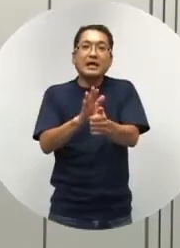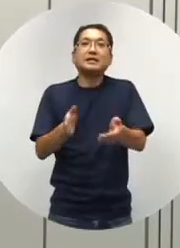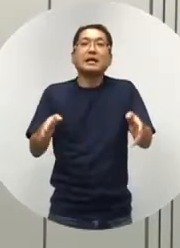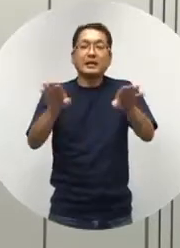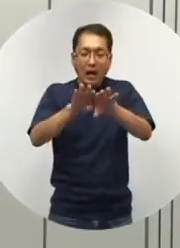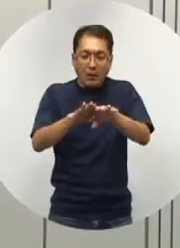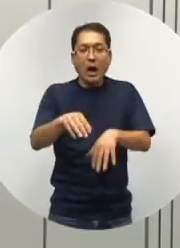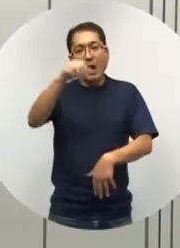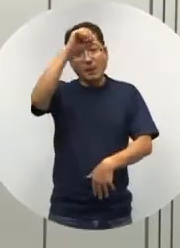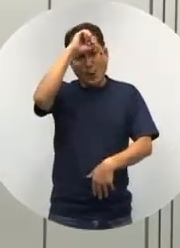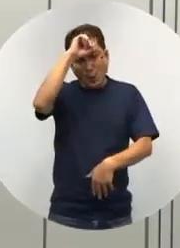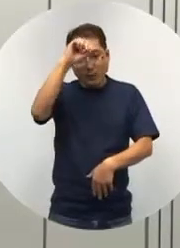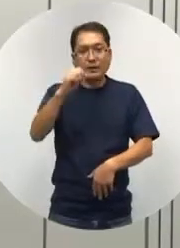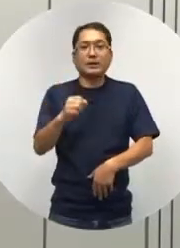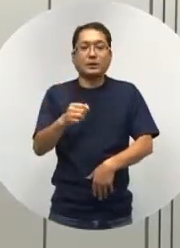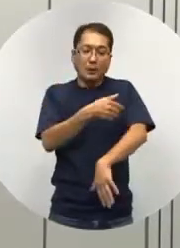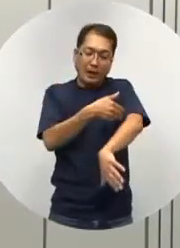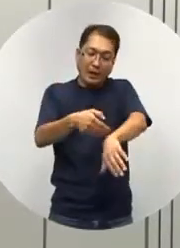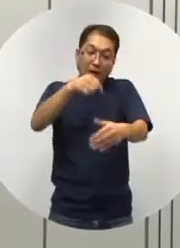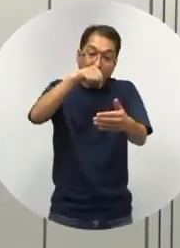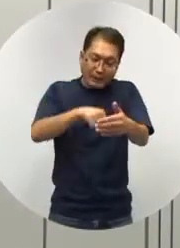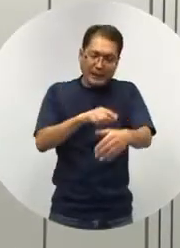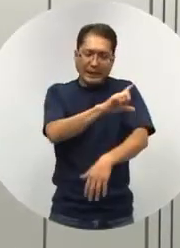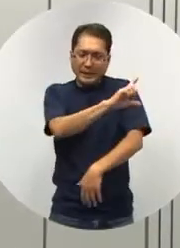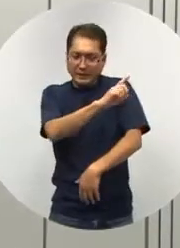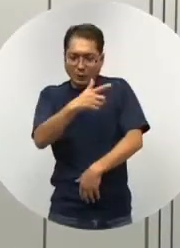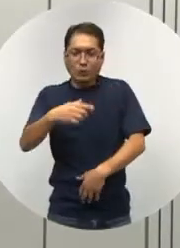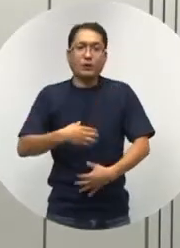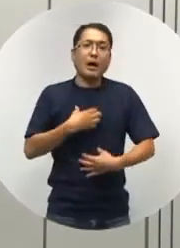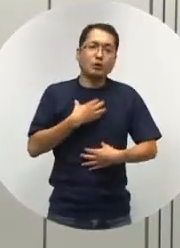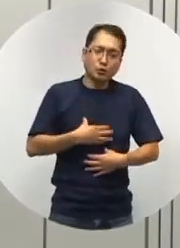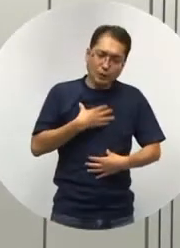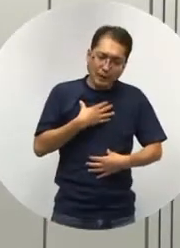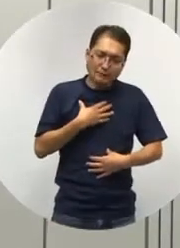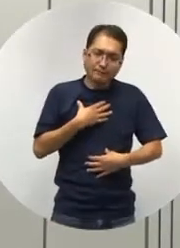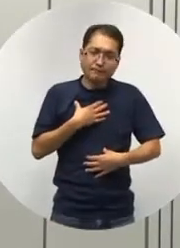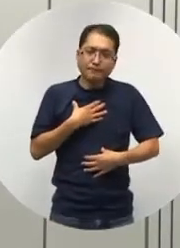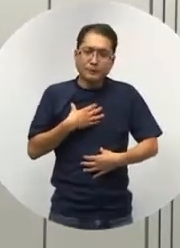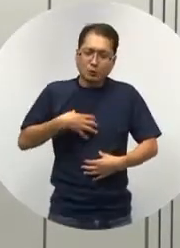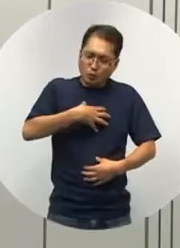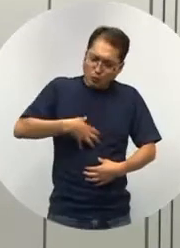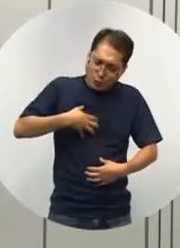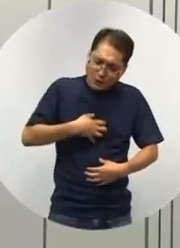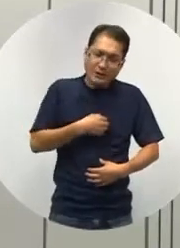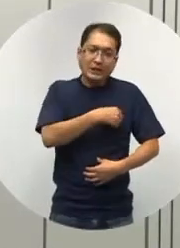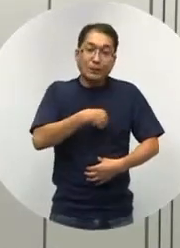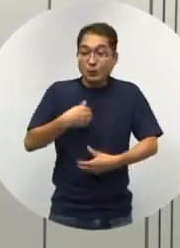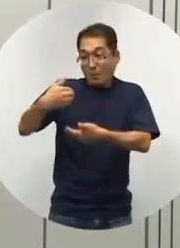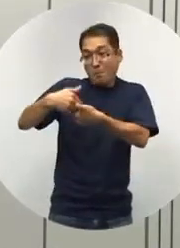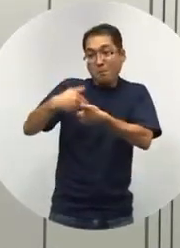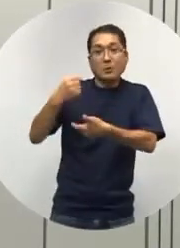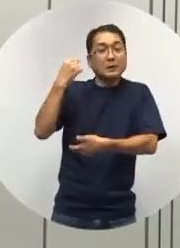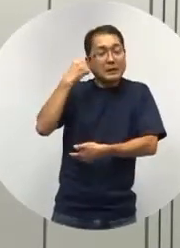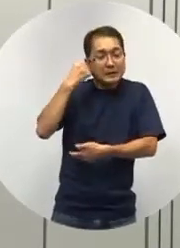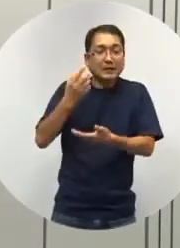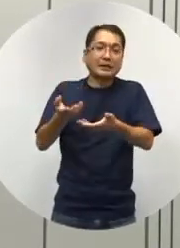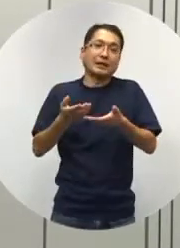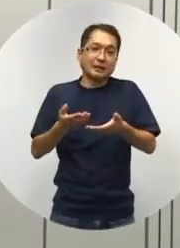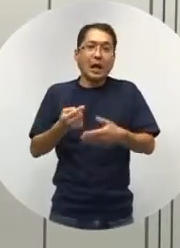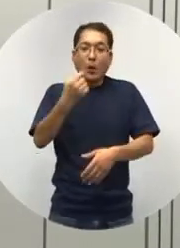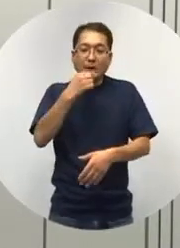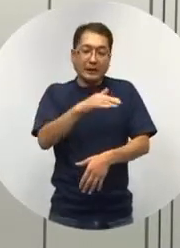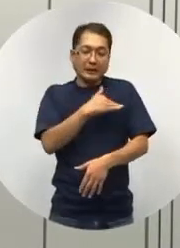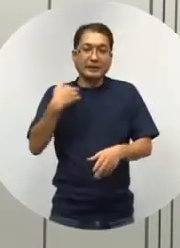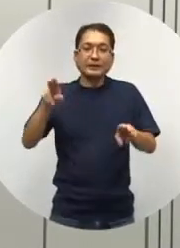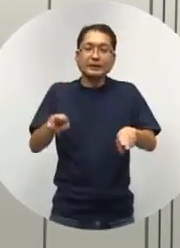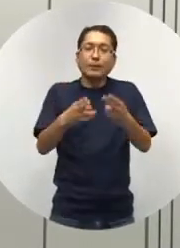ご病気の経過の中で様々な不安や辛いお気持ちを聞かせていただき、私たち専門の相